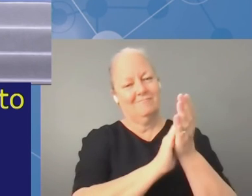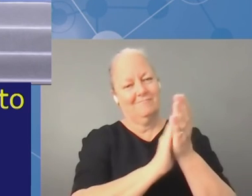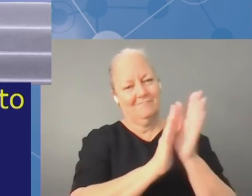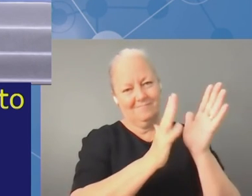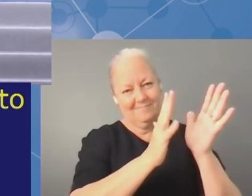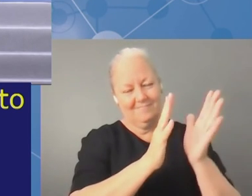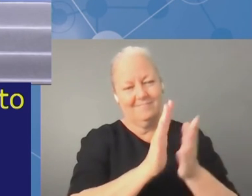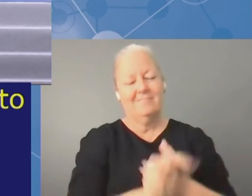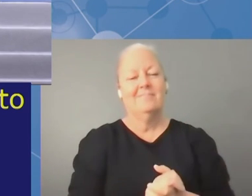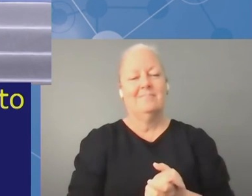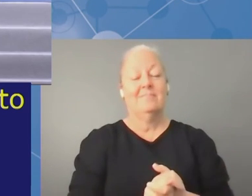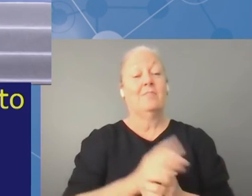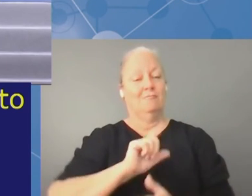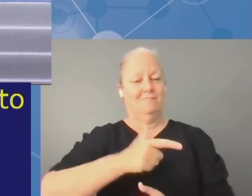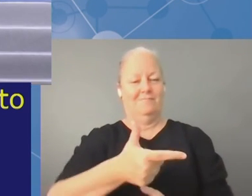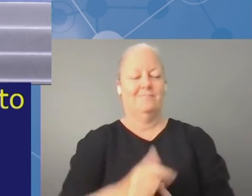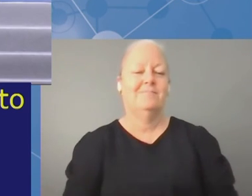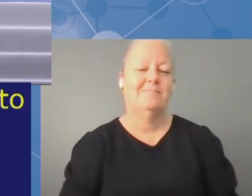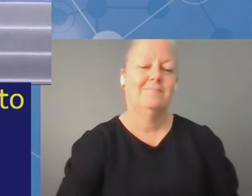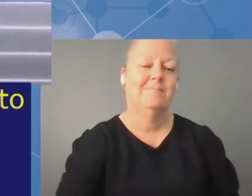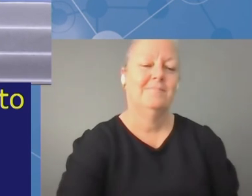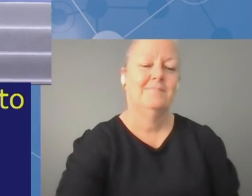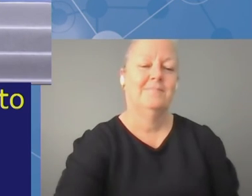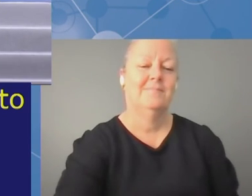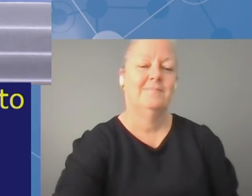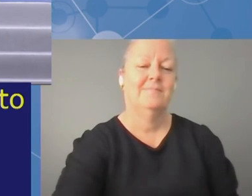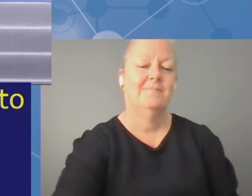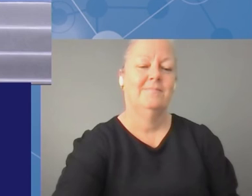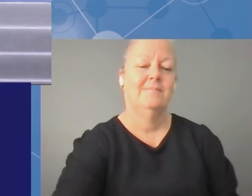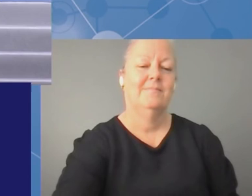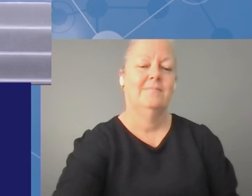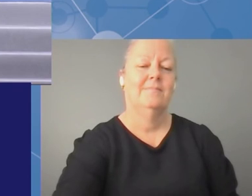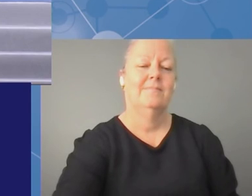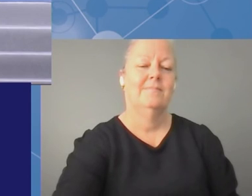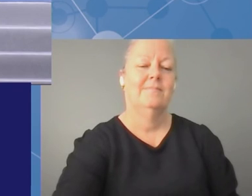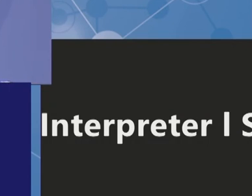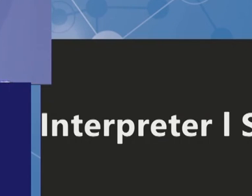Приезжайте, подключайтесь. Пусть эти оживленные дебаты продолжаются.